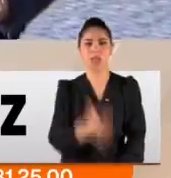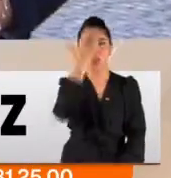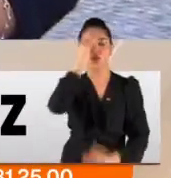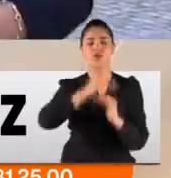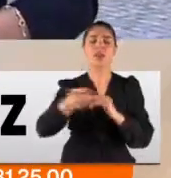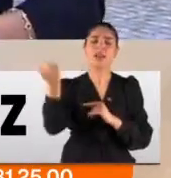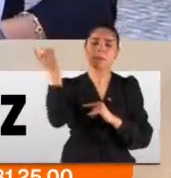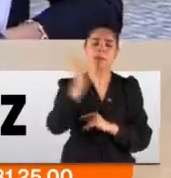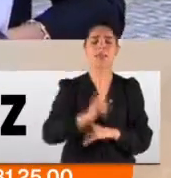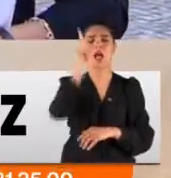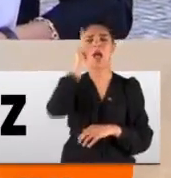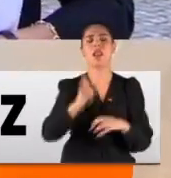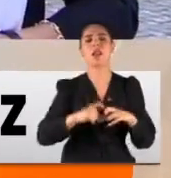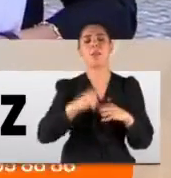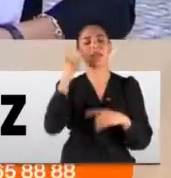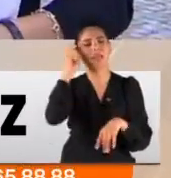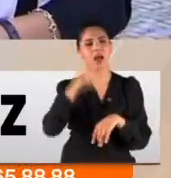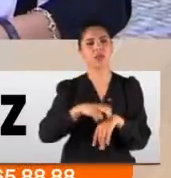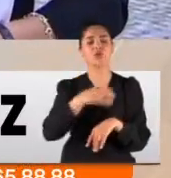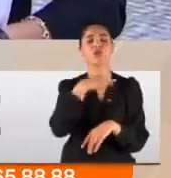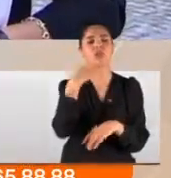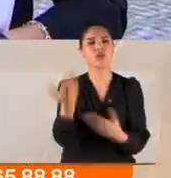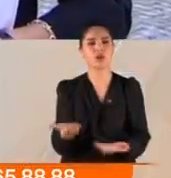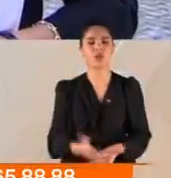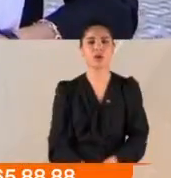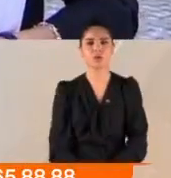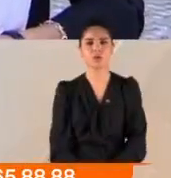Şehitlerimizi bir kez daha rahmetle anıyoruz. Özlem, teşekkürler. Devam ediyoruz.